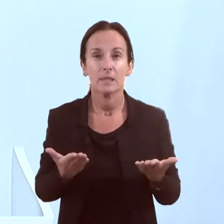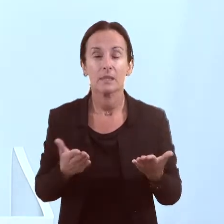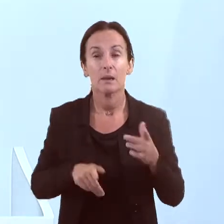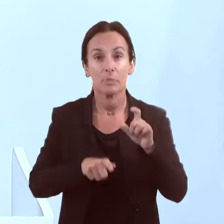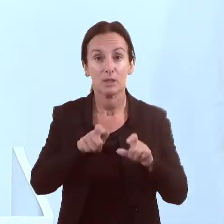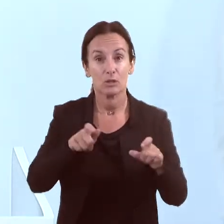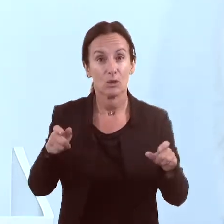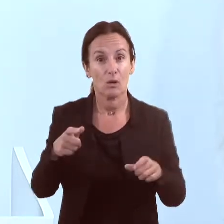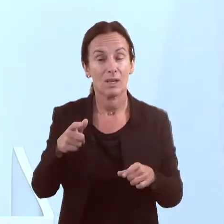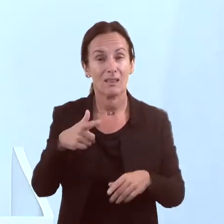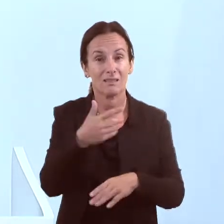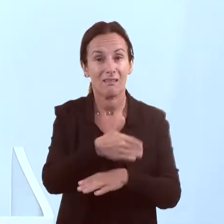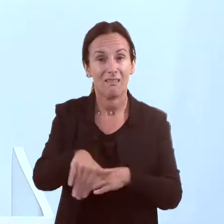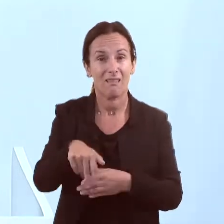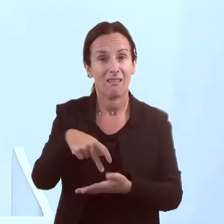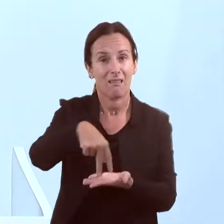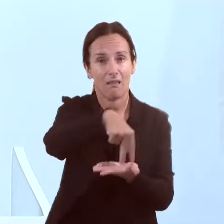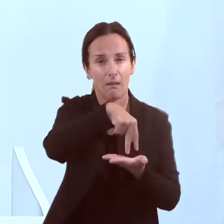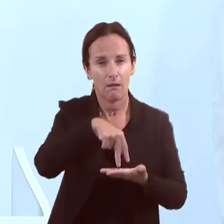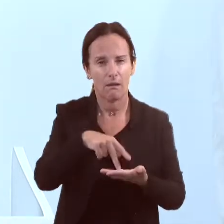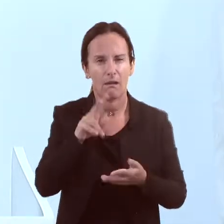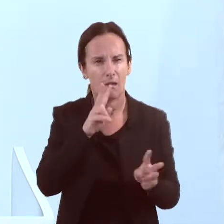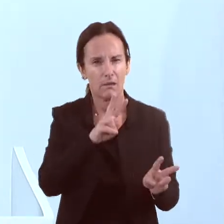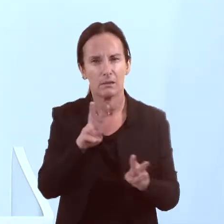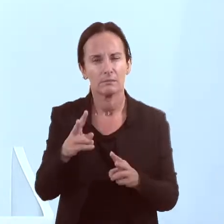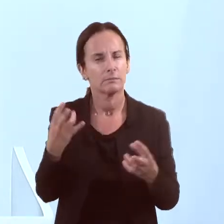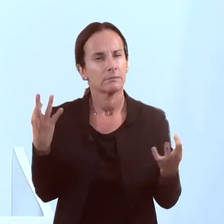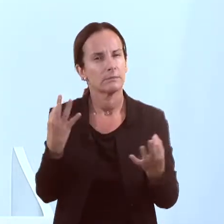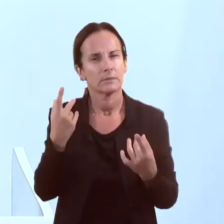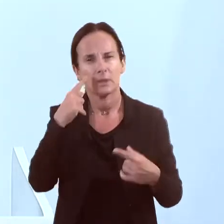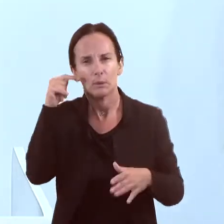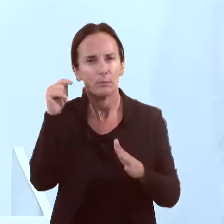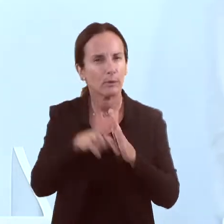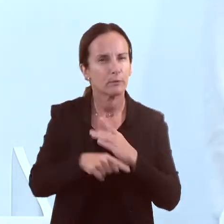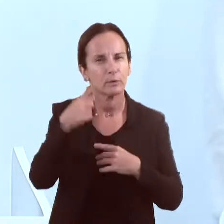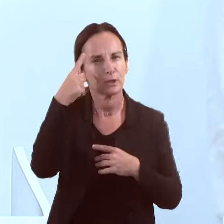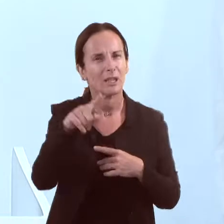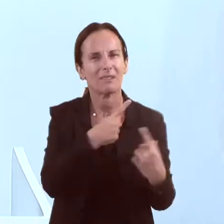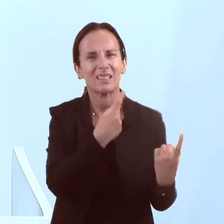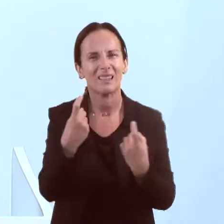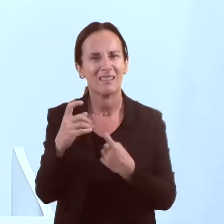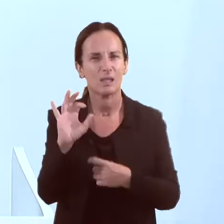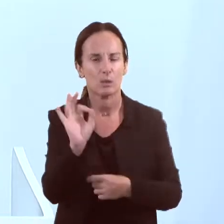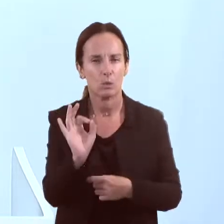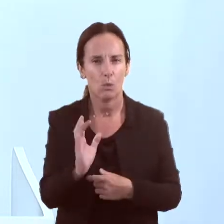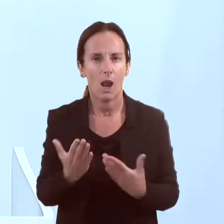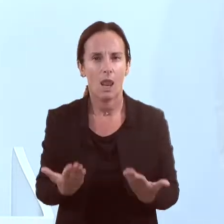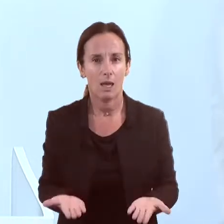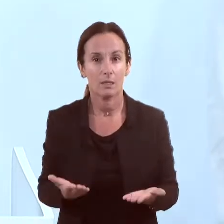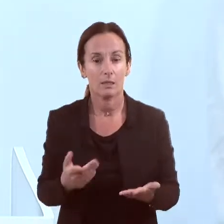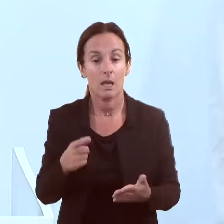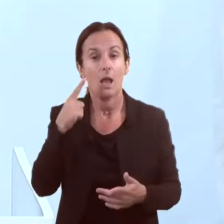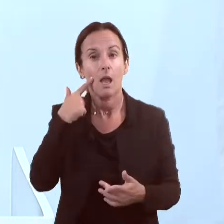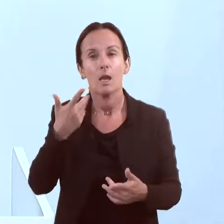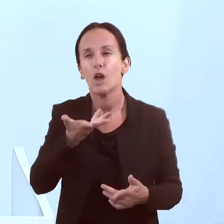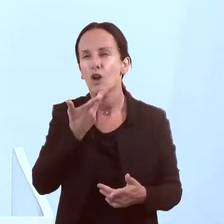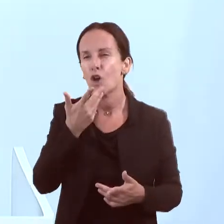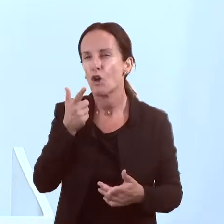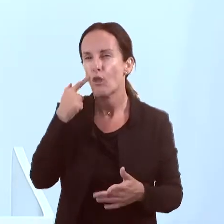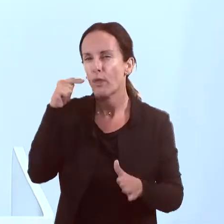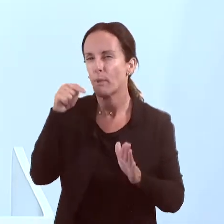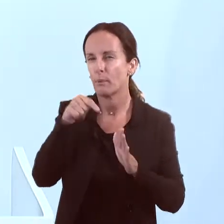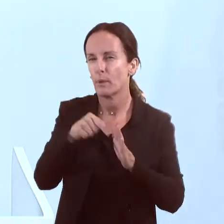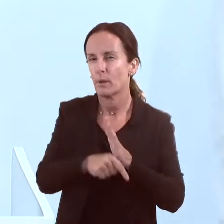ens fa cada dia més necessari aprofundir en el coneixement de les diferents necessitats i, per tant, aprofundir en aquest coneixement és